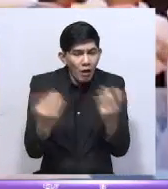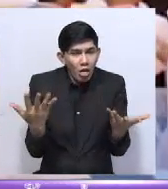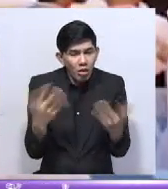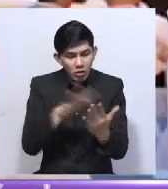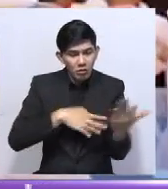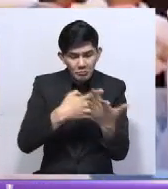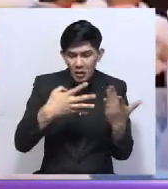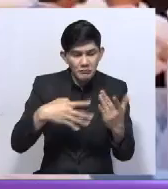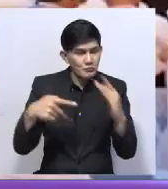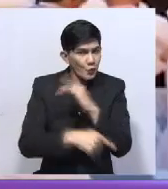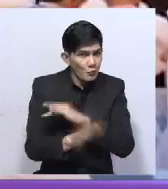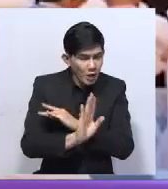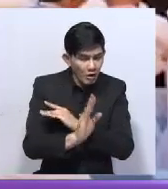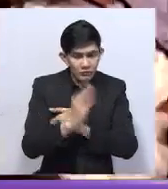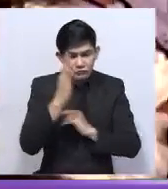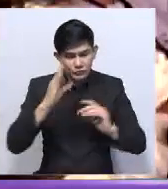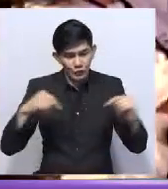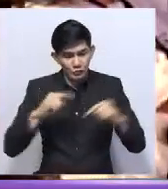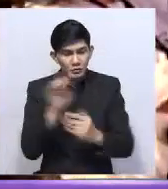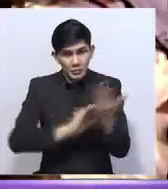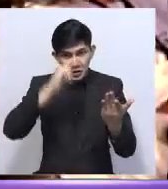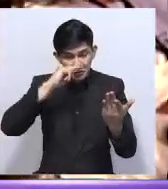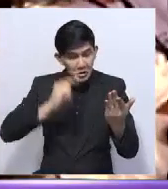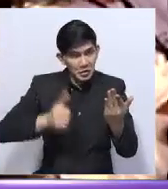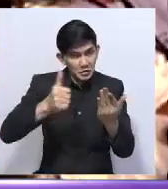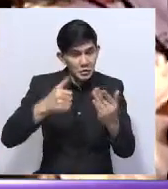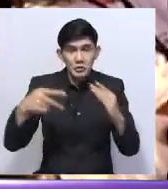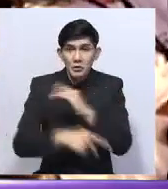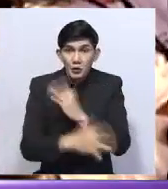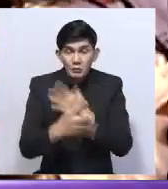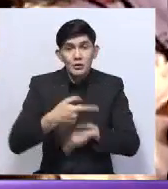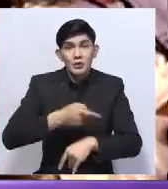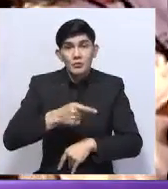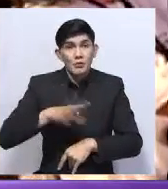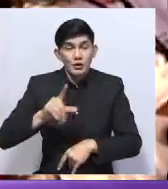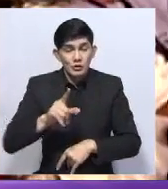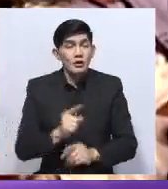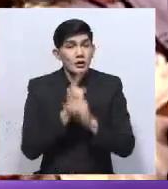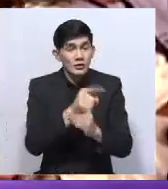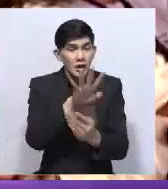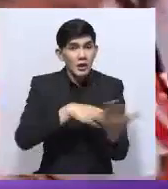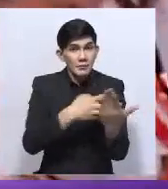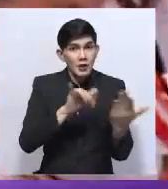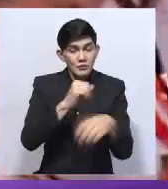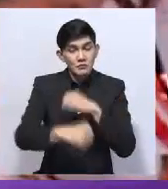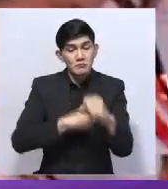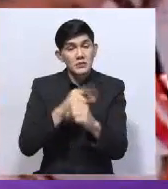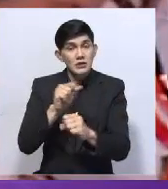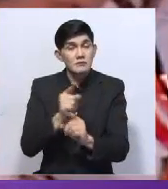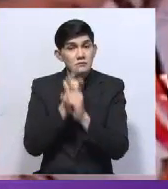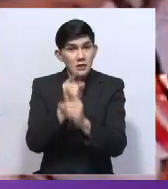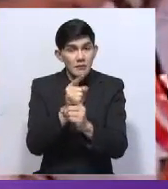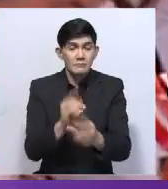เพื่อเดินหน้าสู่เป้าหมายประเทศไทยใสสะอาดตามเป้าหมายของปปช.และยุทธศาสตร์ชาติ20ปี